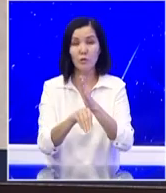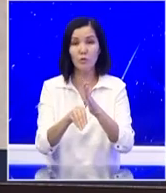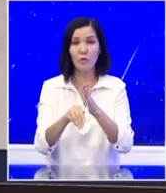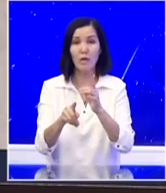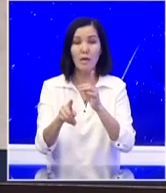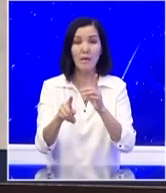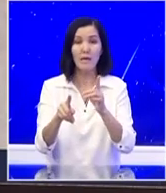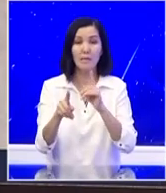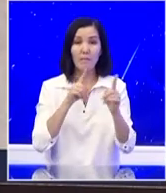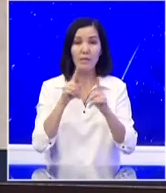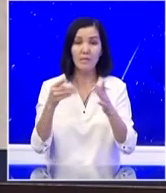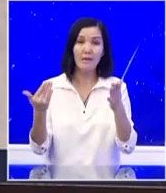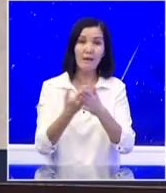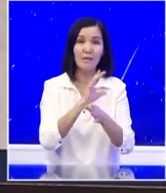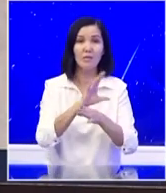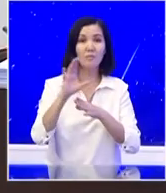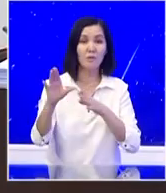мәжіліске қайта жіберуді сұраймын.